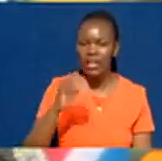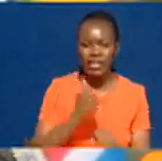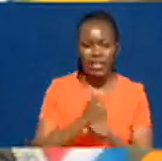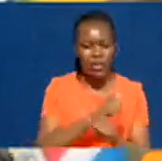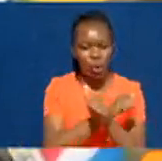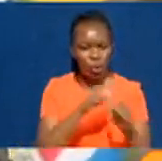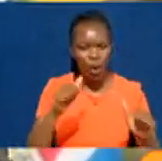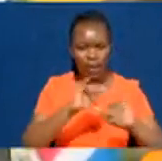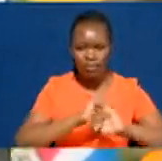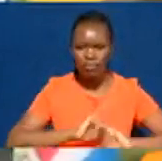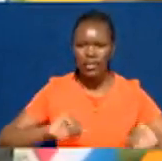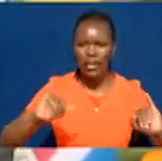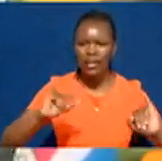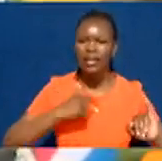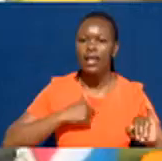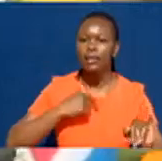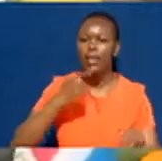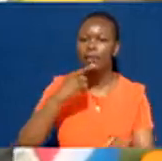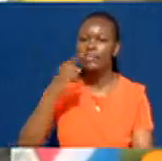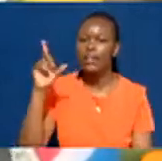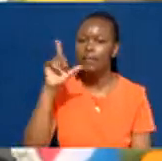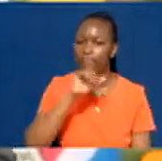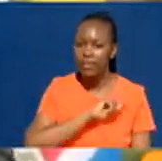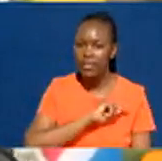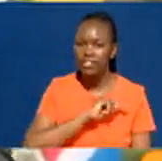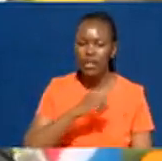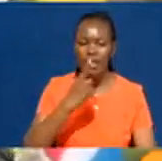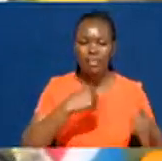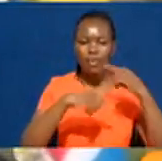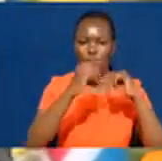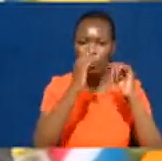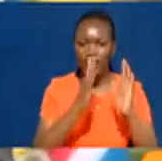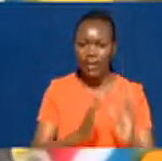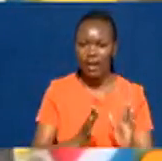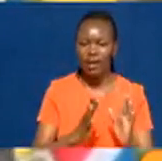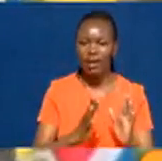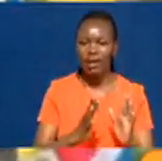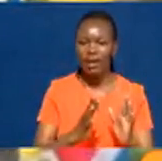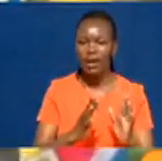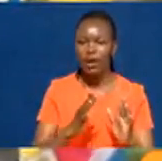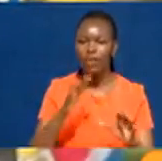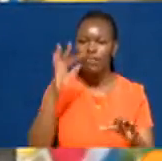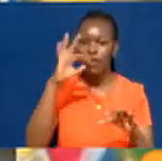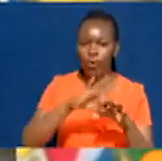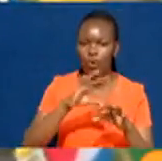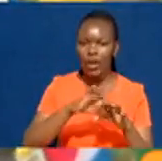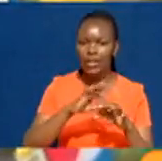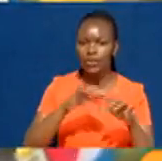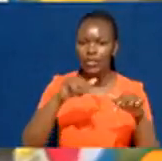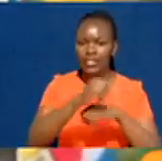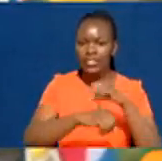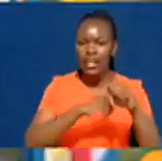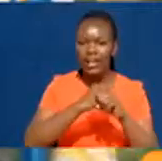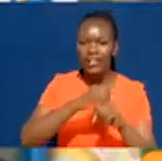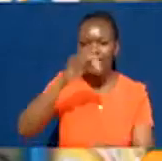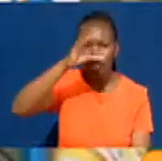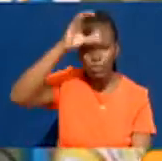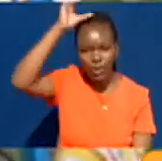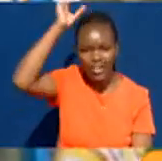nimesema shujaa wa uchaguzi huu ni Wafula Chebukati na